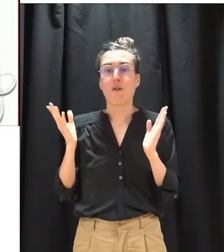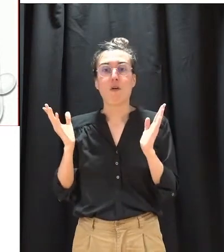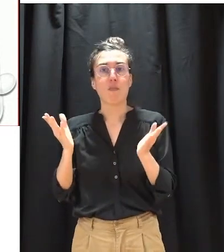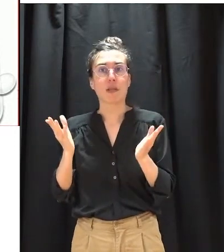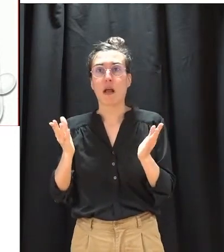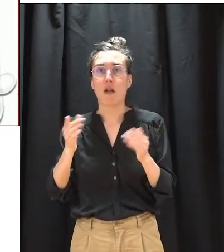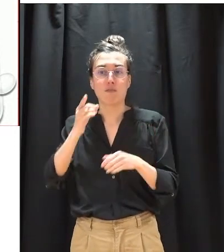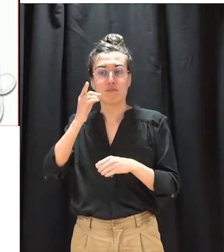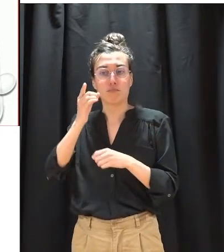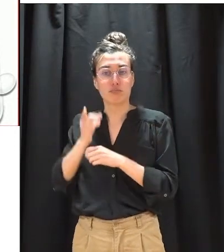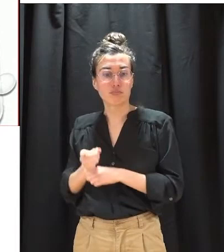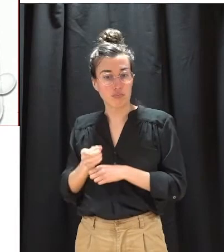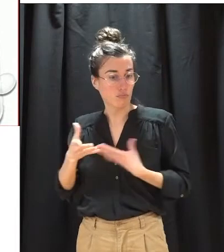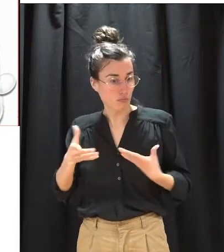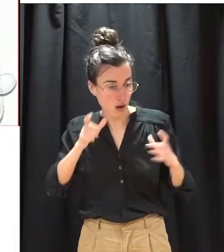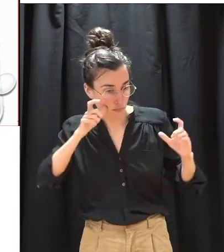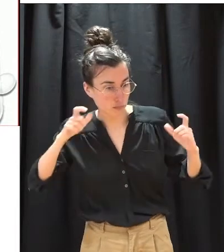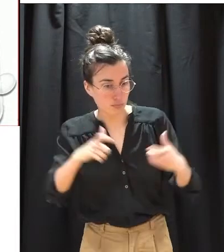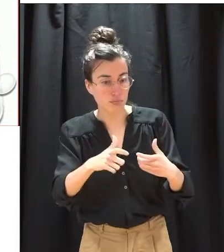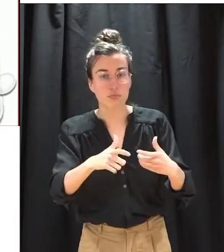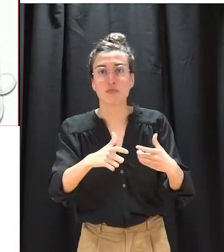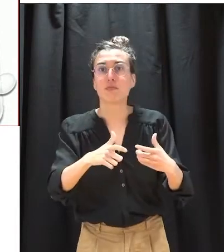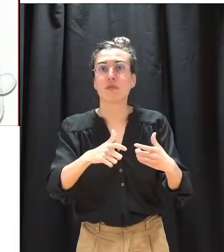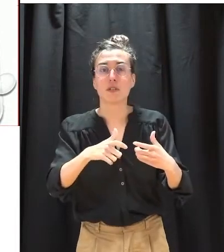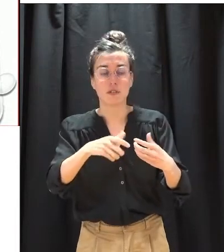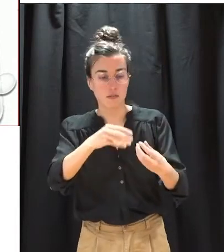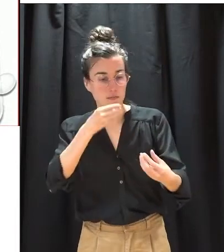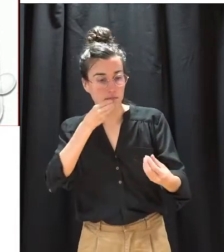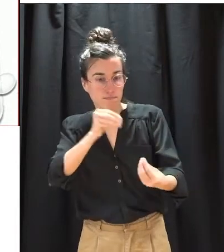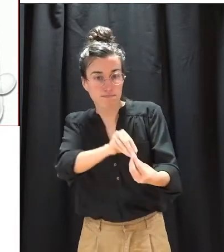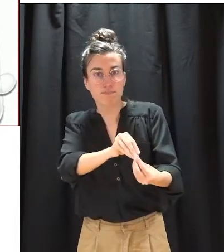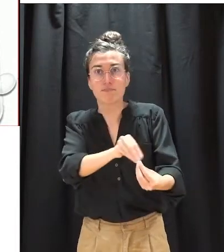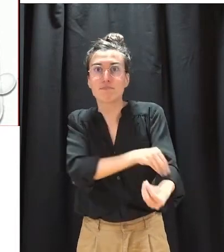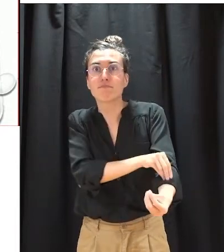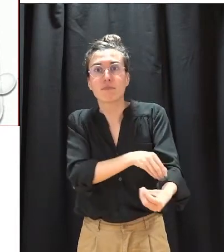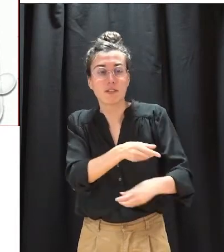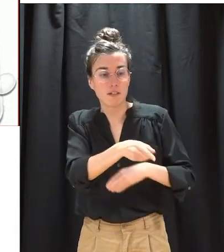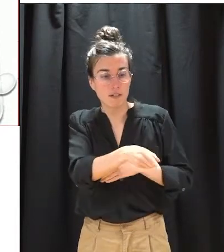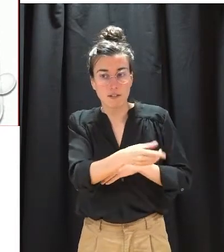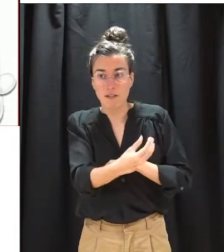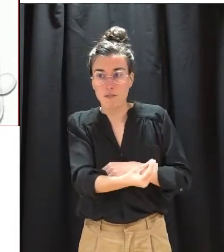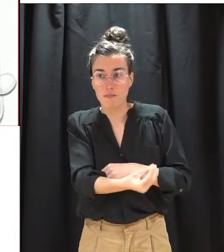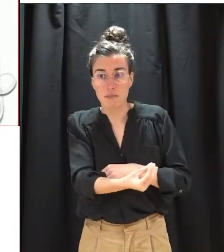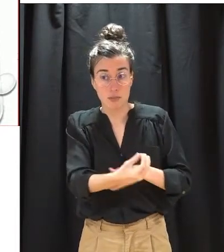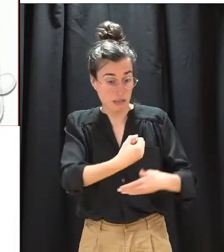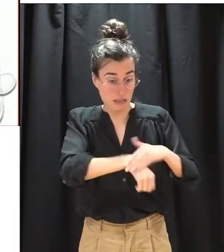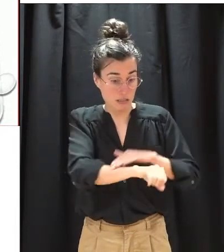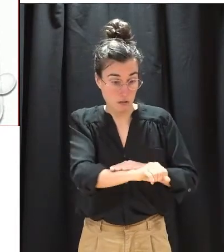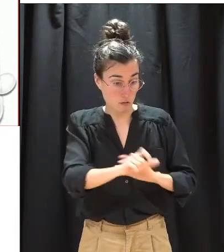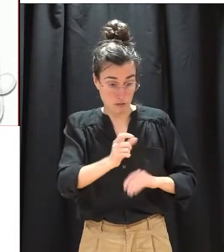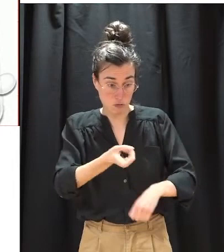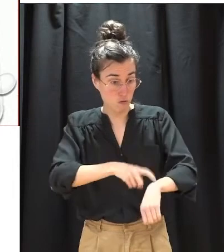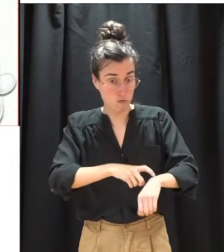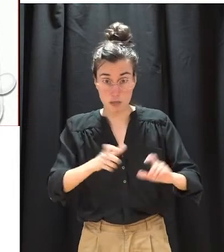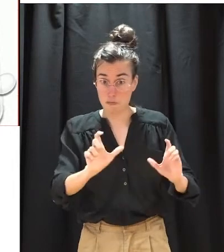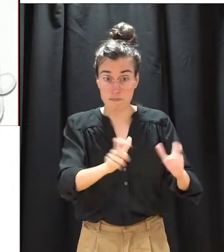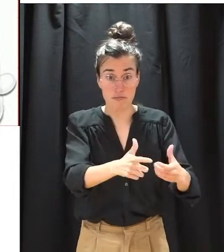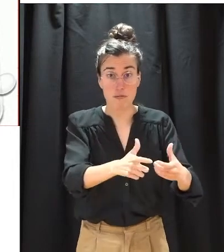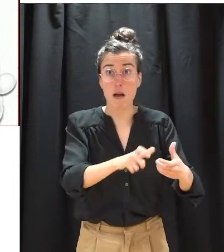tôt diagnostiquer cette surdité et ensuite proposer, si l'on souhaite, la pose de cet implant. Et